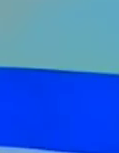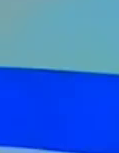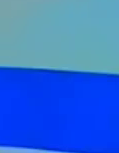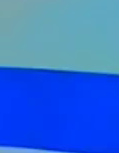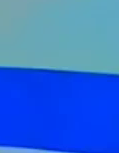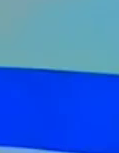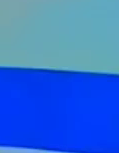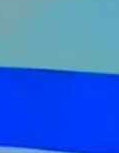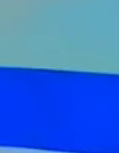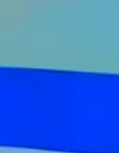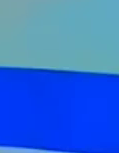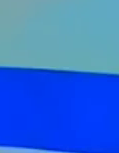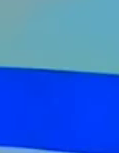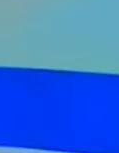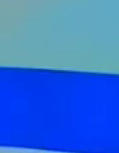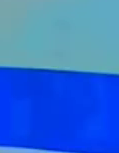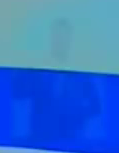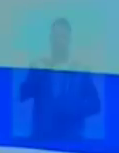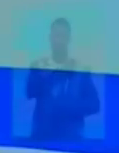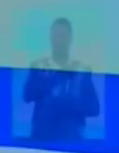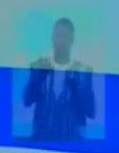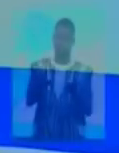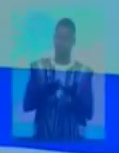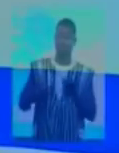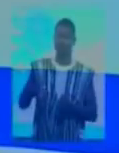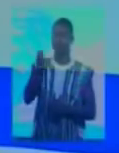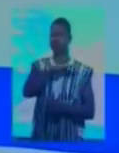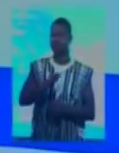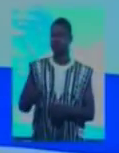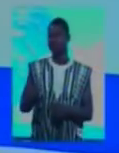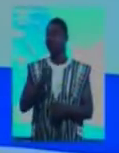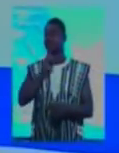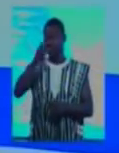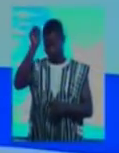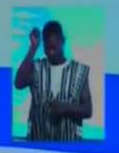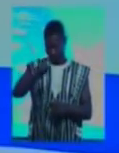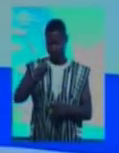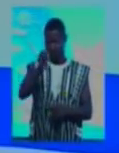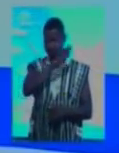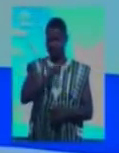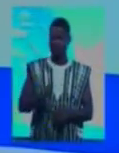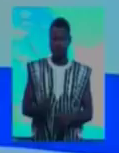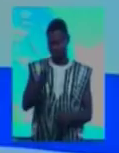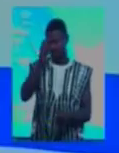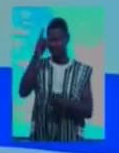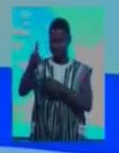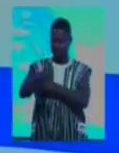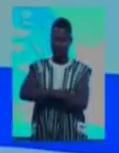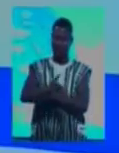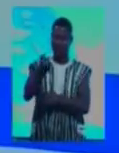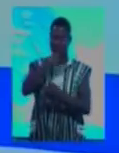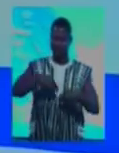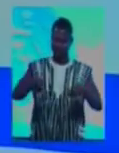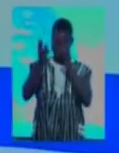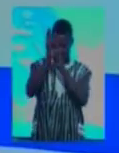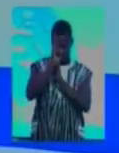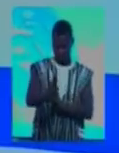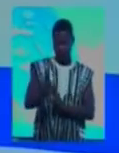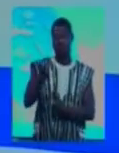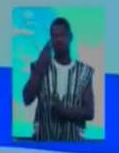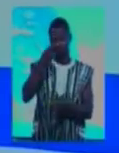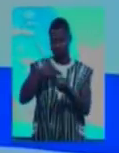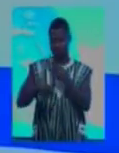cours. Christophe Dabiré veut se rassurer que les délais seront respectés. Nous reviendrons dans nos prochaines éditions sur